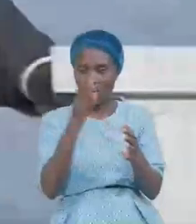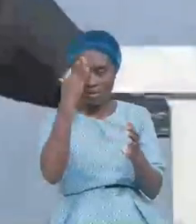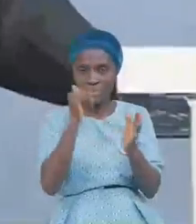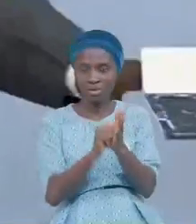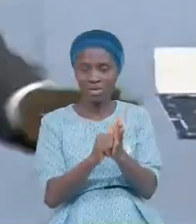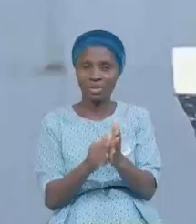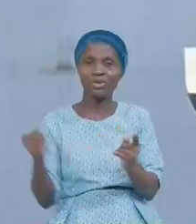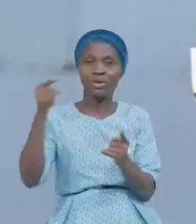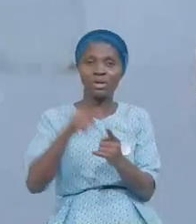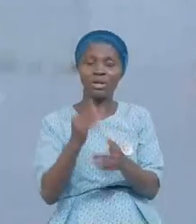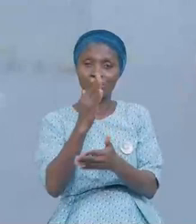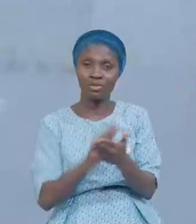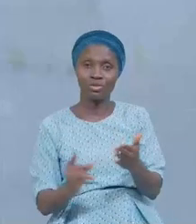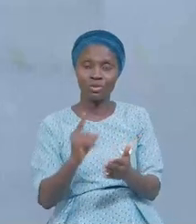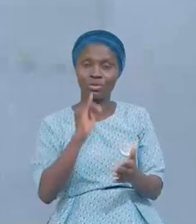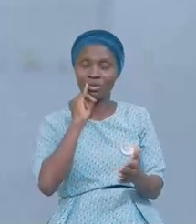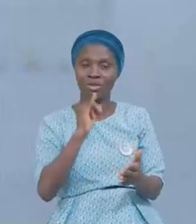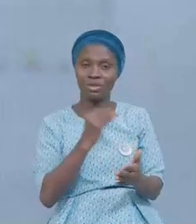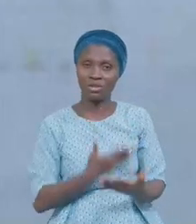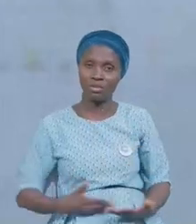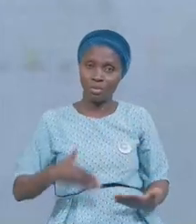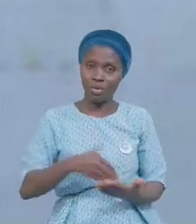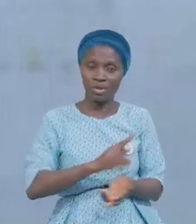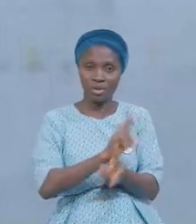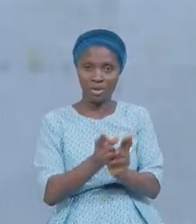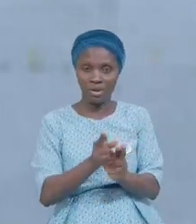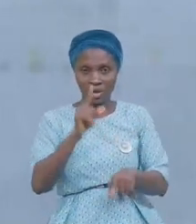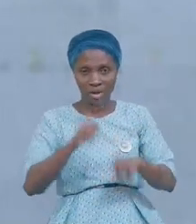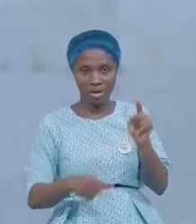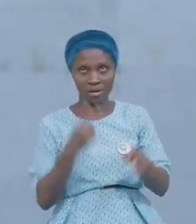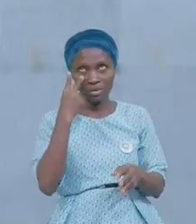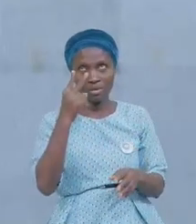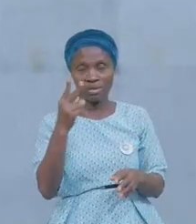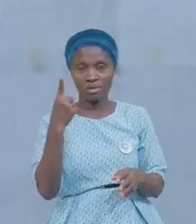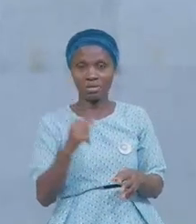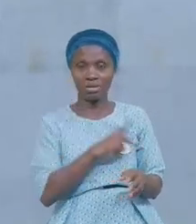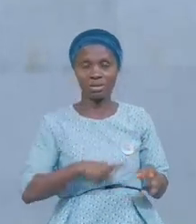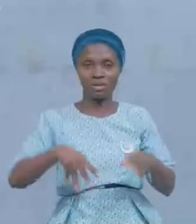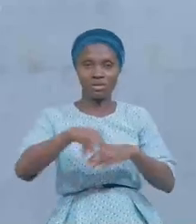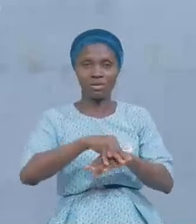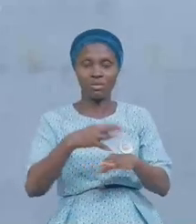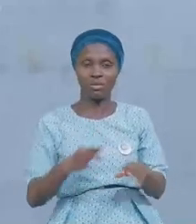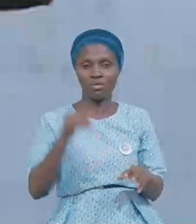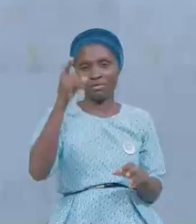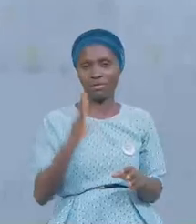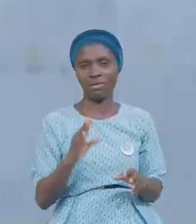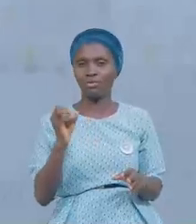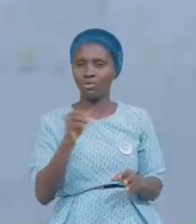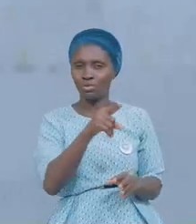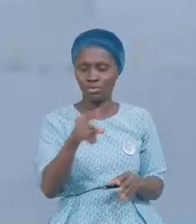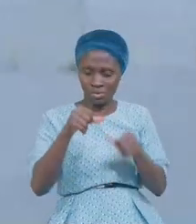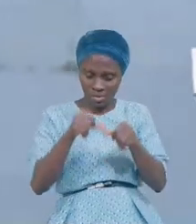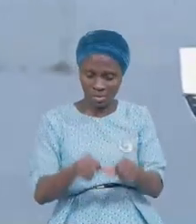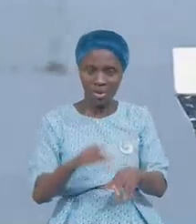pas voir le royaume de Dieu. Alors, reste dans... Élevez cette unité. Travaillez dans cette